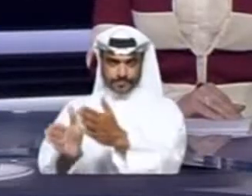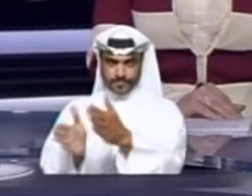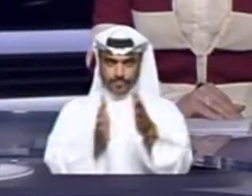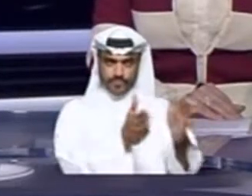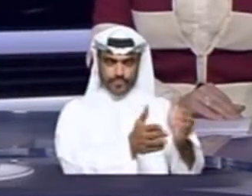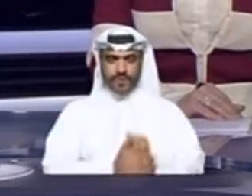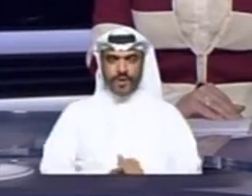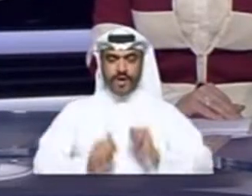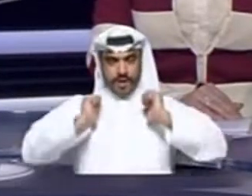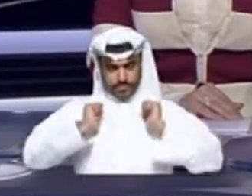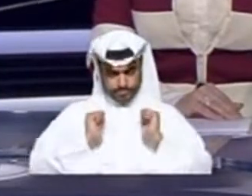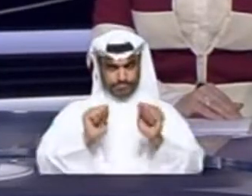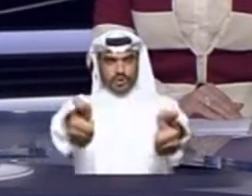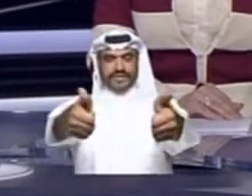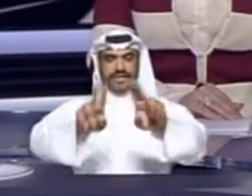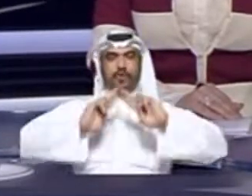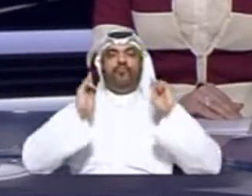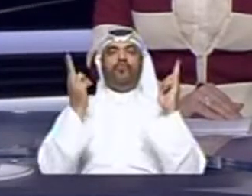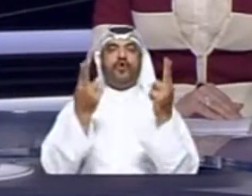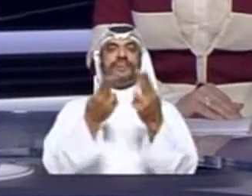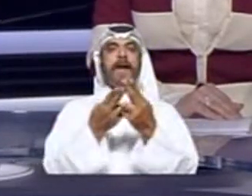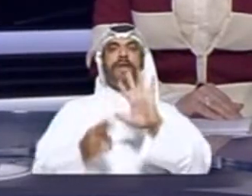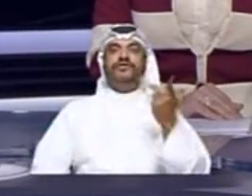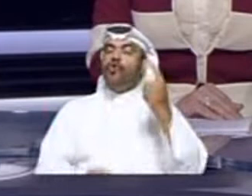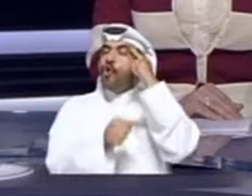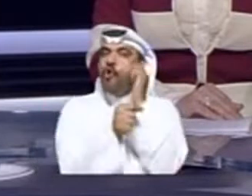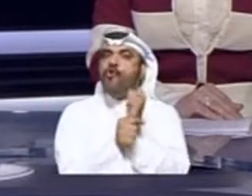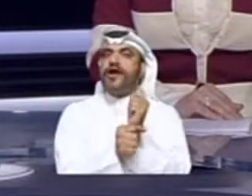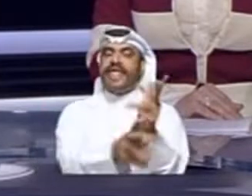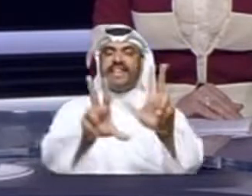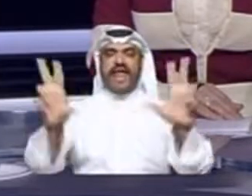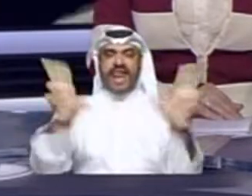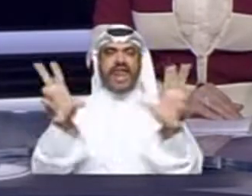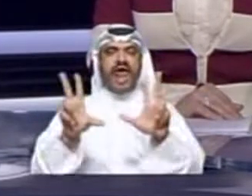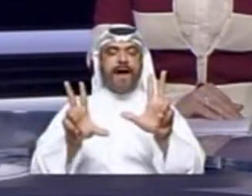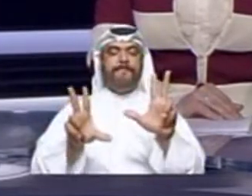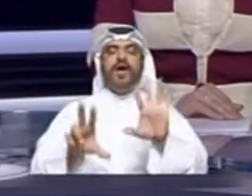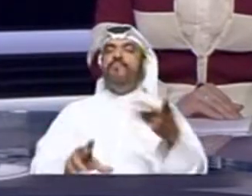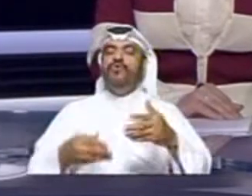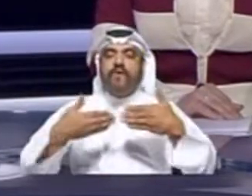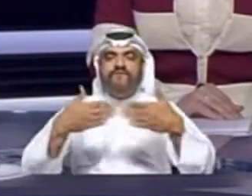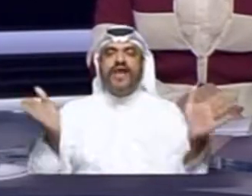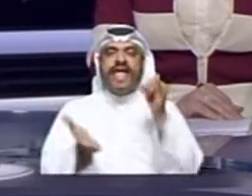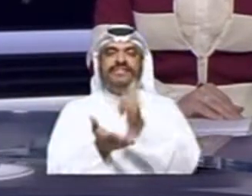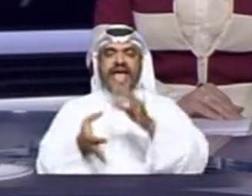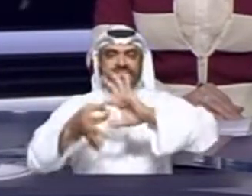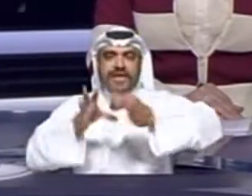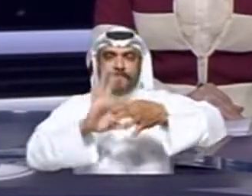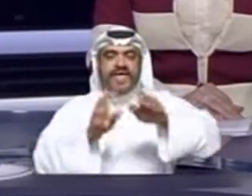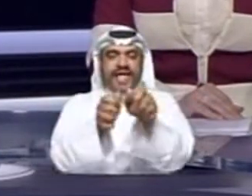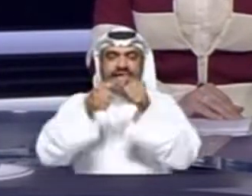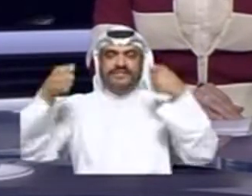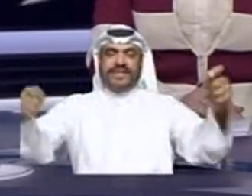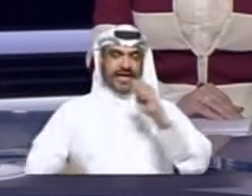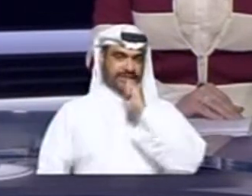انطلقت فعاليات مؤتمر حرية الإعلام والصحافة المستقلة في الوطن العربي الذي تنظمه جمعية الصحفيين الكويتية بالتعاون مع الاتحاد